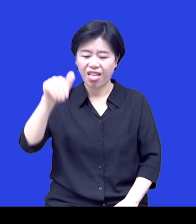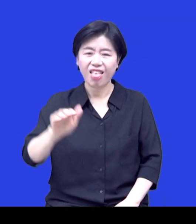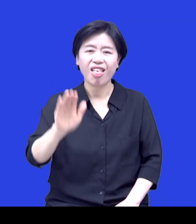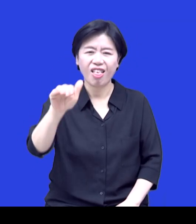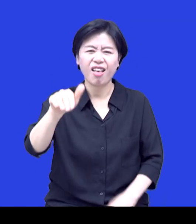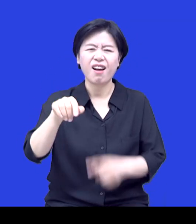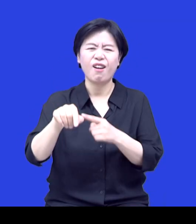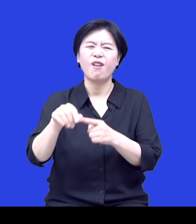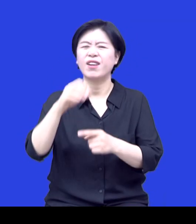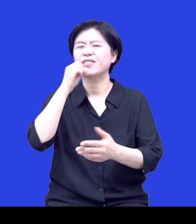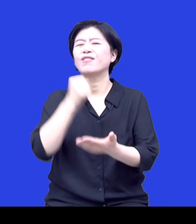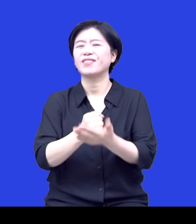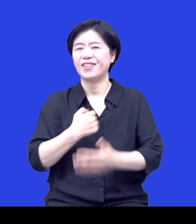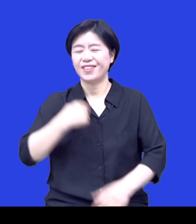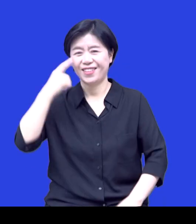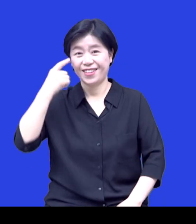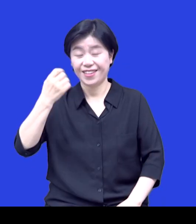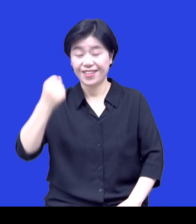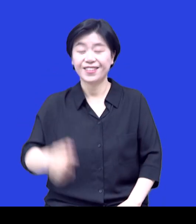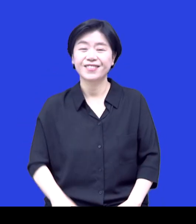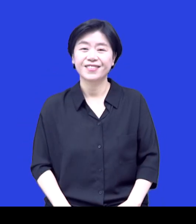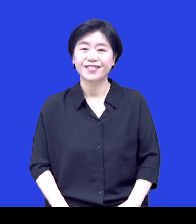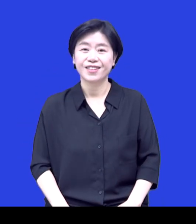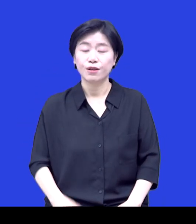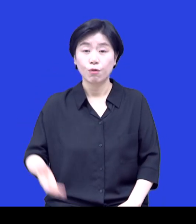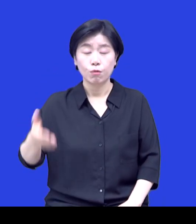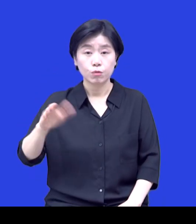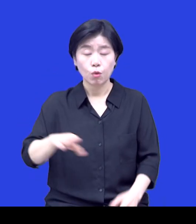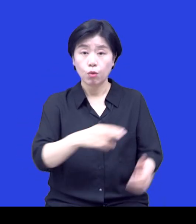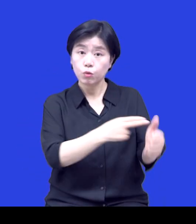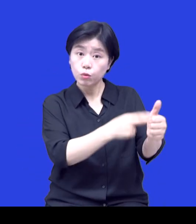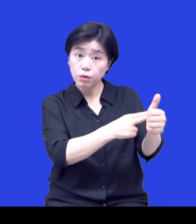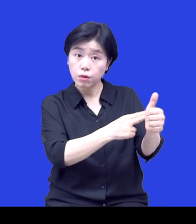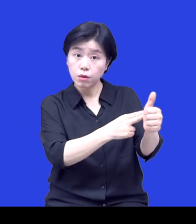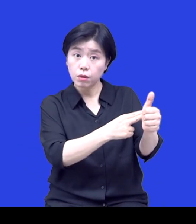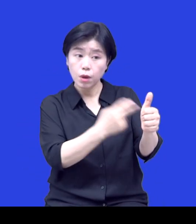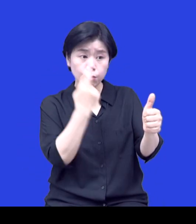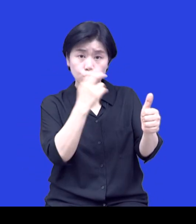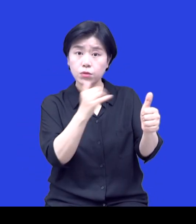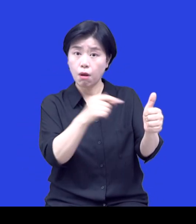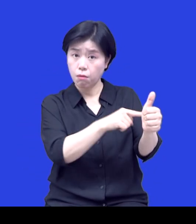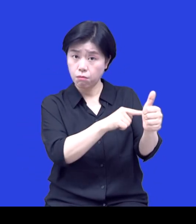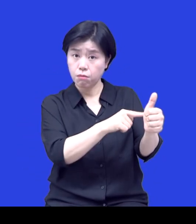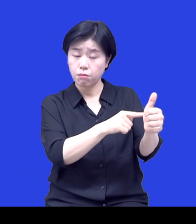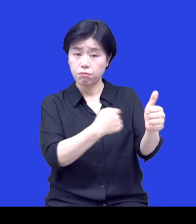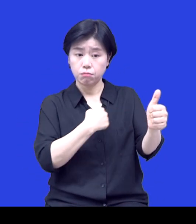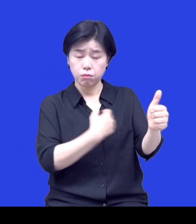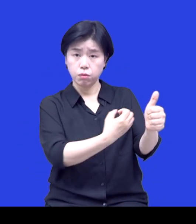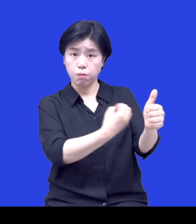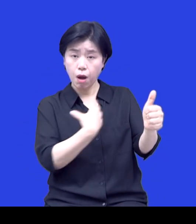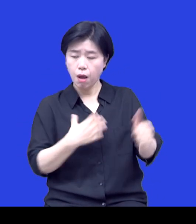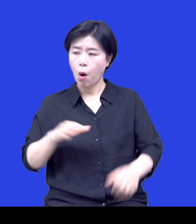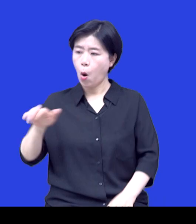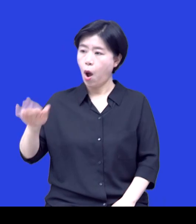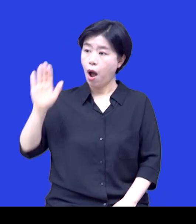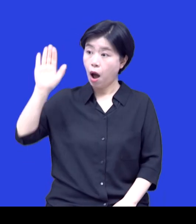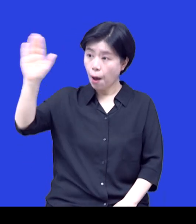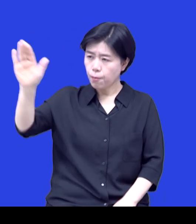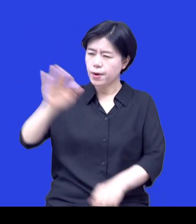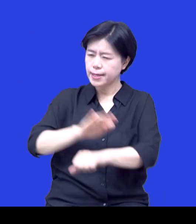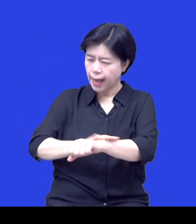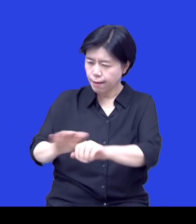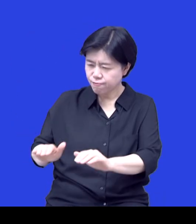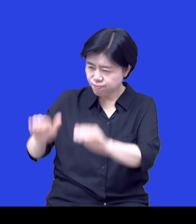선생님이 처음으로 아. 아직 영어도 잘 못하는 백인 아. 학교에서 그걸 해준 거예요. 선포하셨네. 그래갖고 예. 내가 기회가 팍 주겠다 고개를